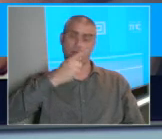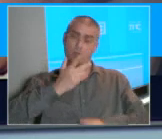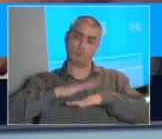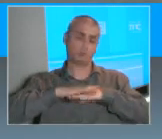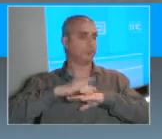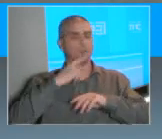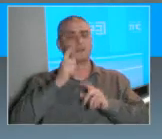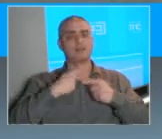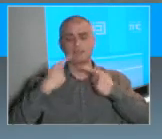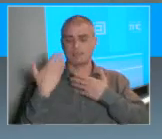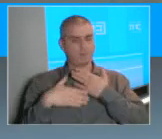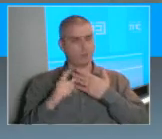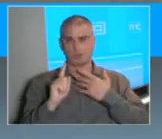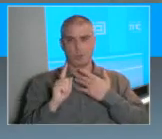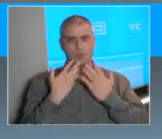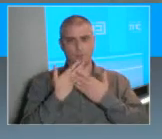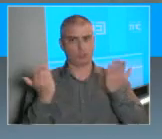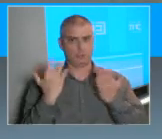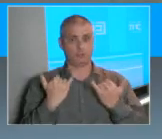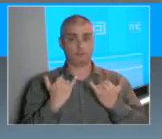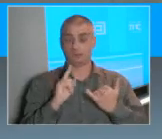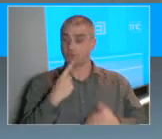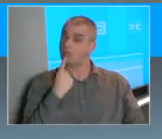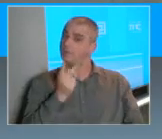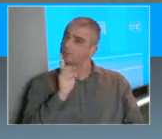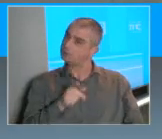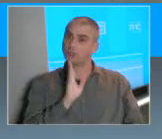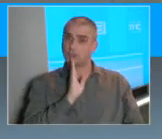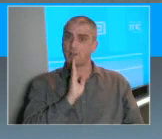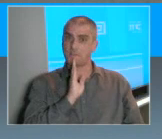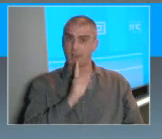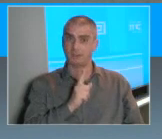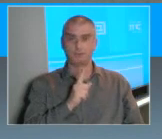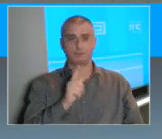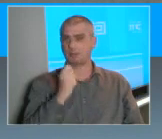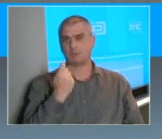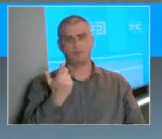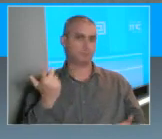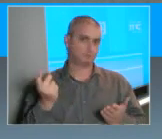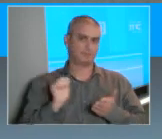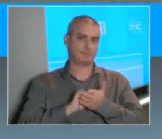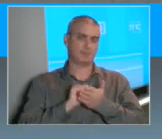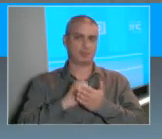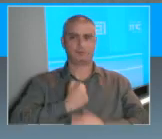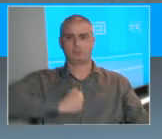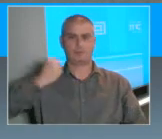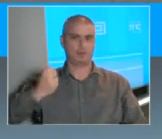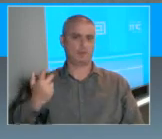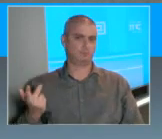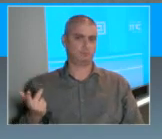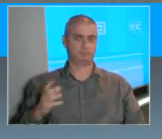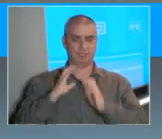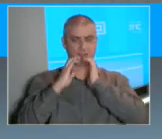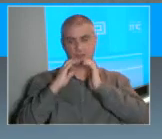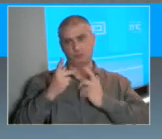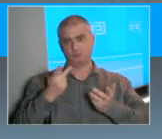אני מדברת בימים האחרונים, לא מי שחשף את זה עכשיו. מי שאמר, יש פה בעיה, זה דווקא היו עיתונאים ימנים